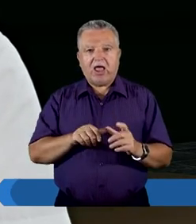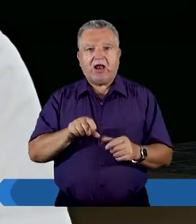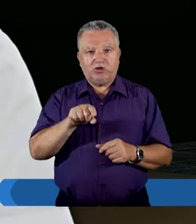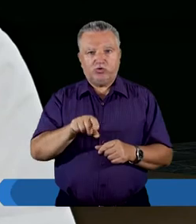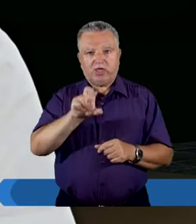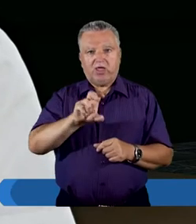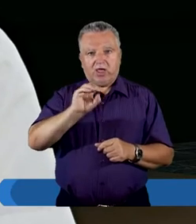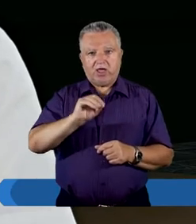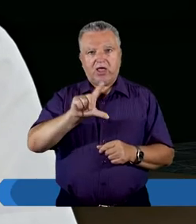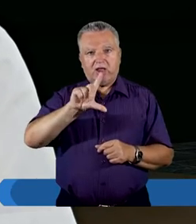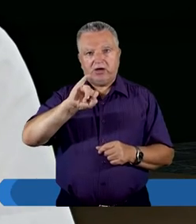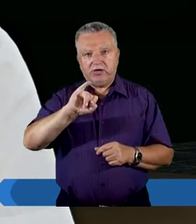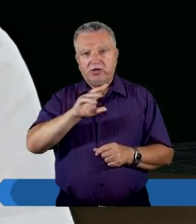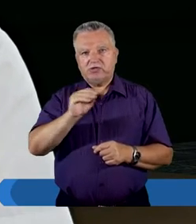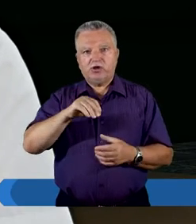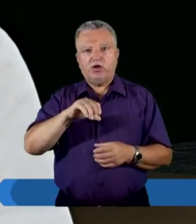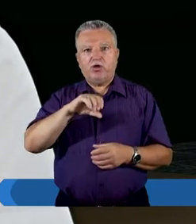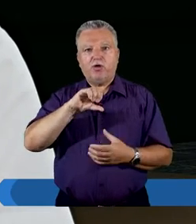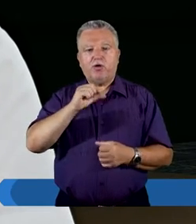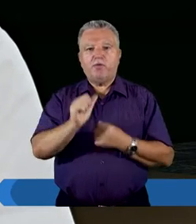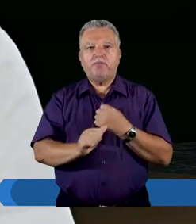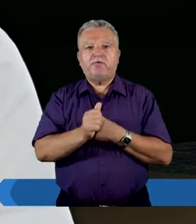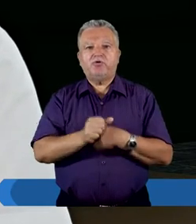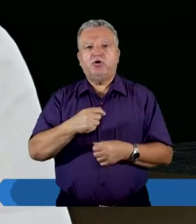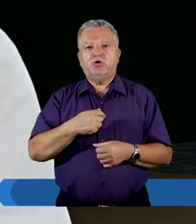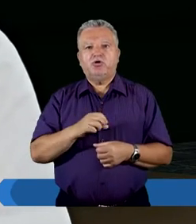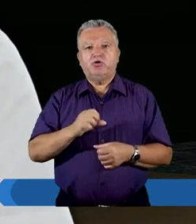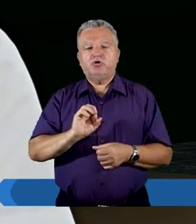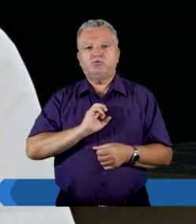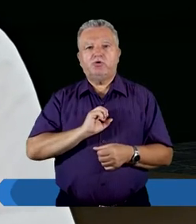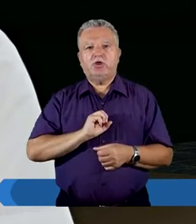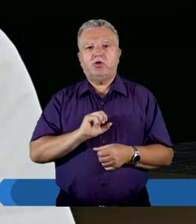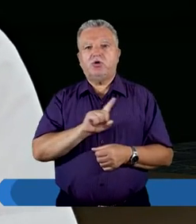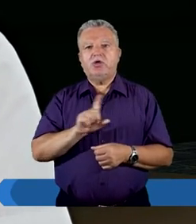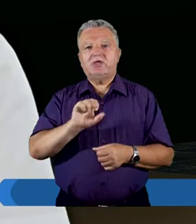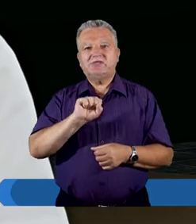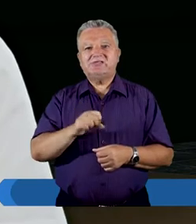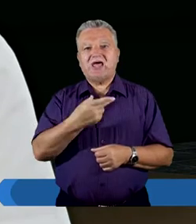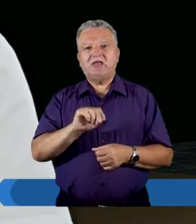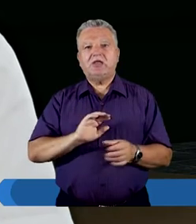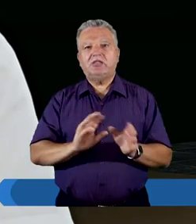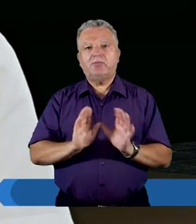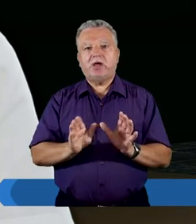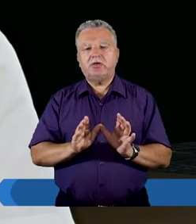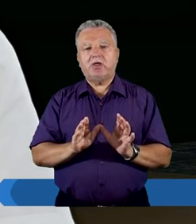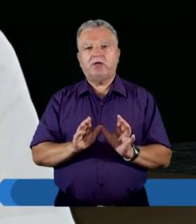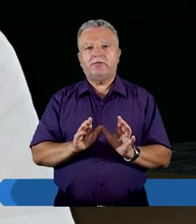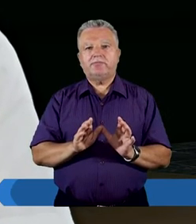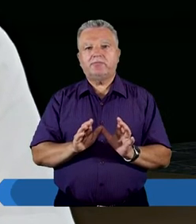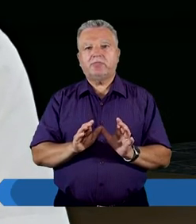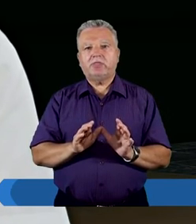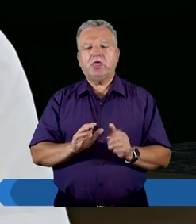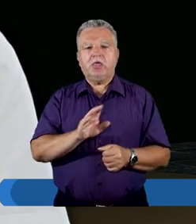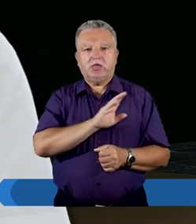wychowania, zaniedbania, pobłażania, dopuścił do okropnych przestępstw w świątyni. W związku z tym